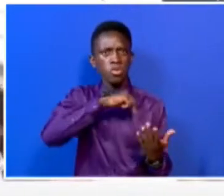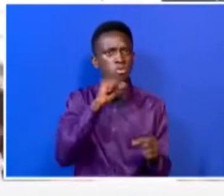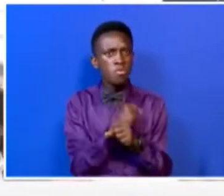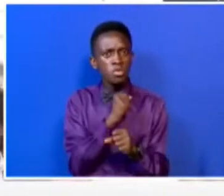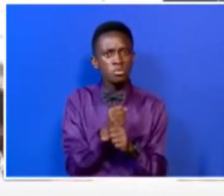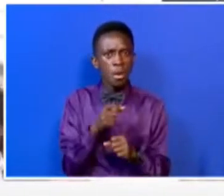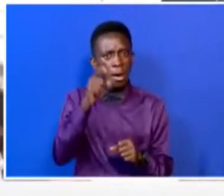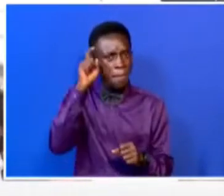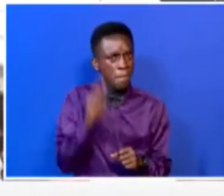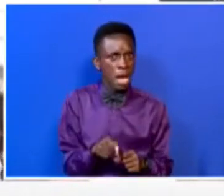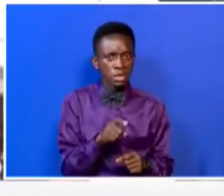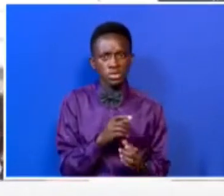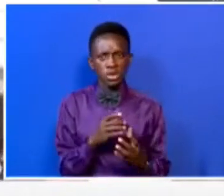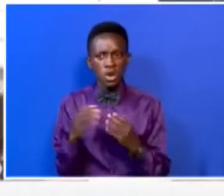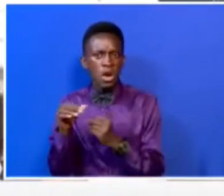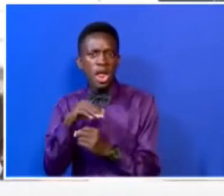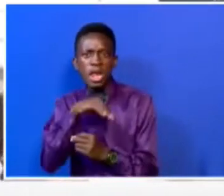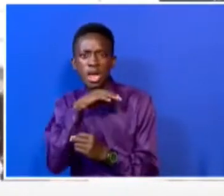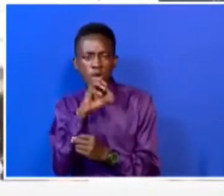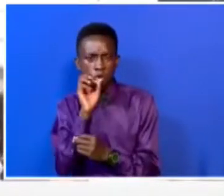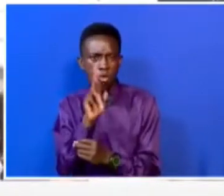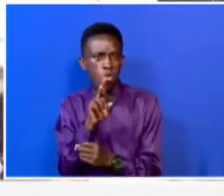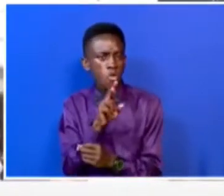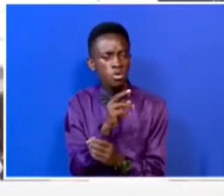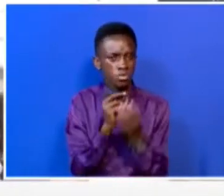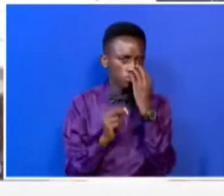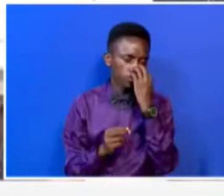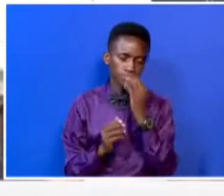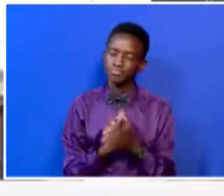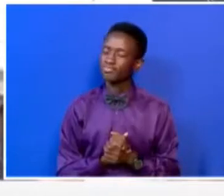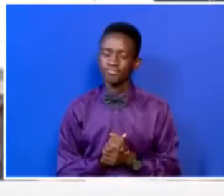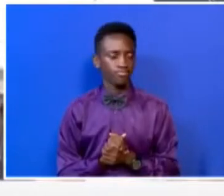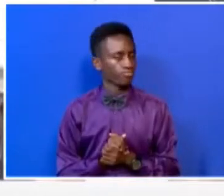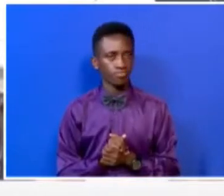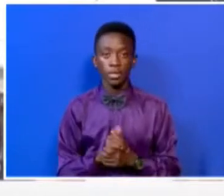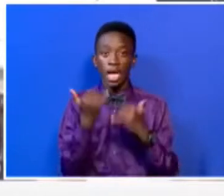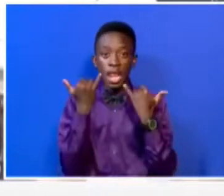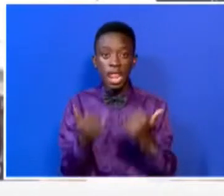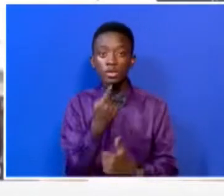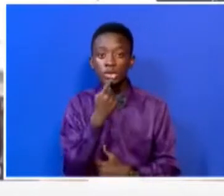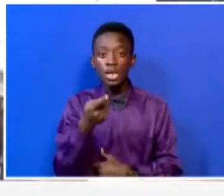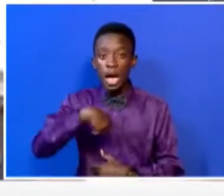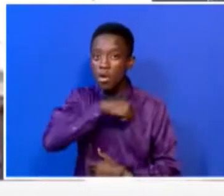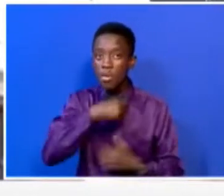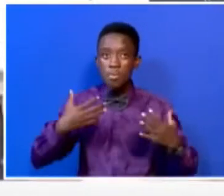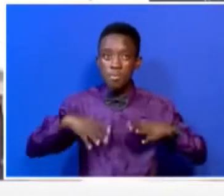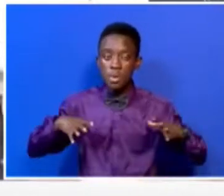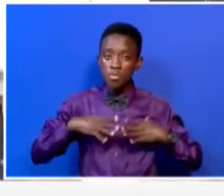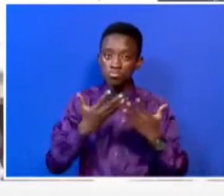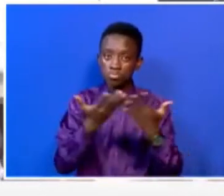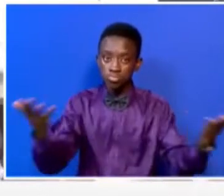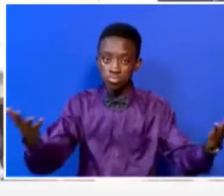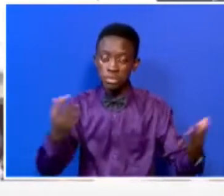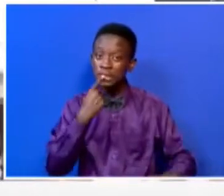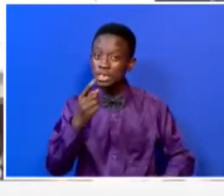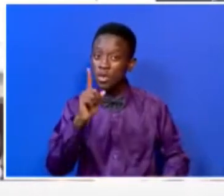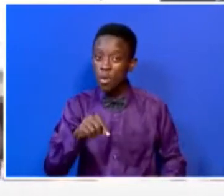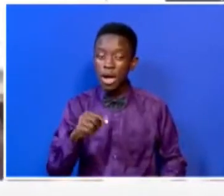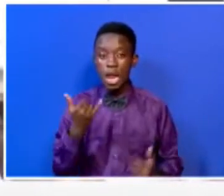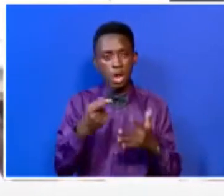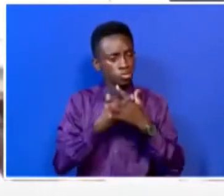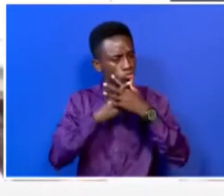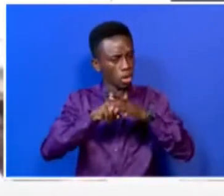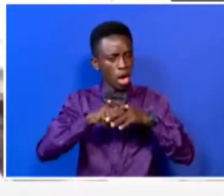ule. Mimi nataka kuambia watu wetu kwamba mimi nimeanza safari yangu. Nataka